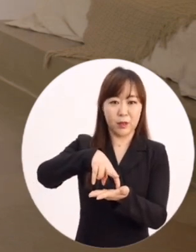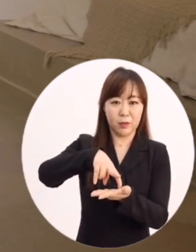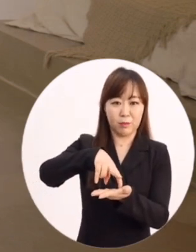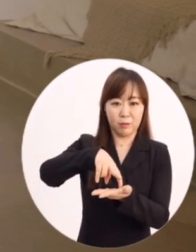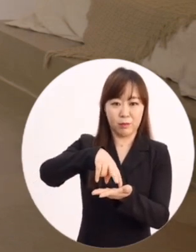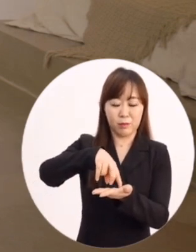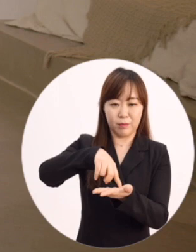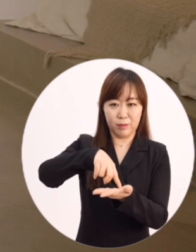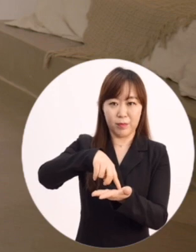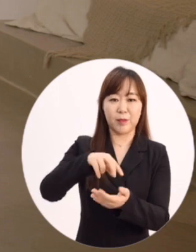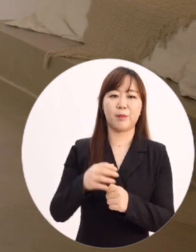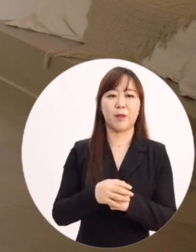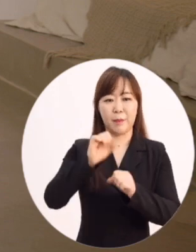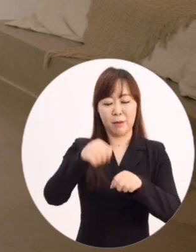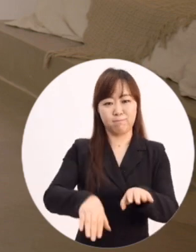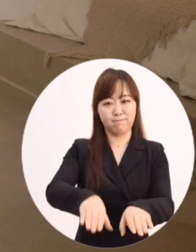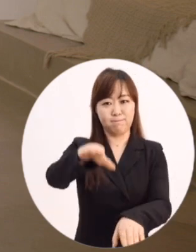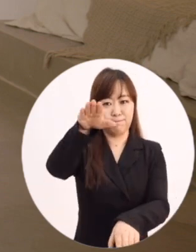내립니다.